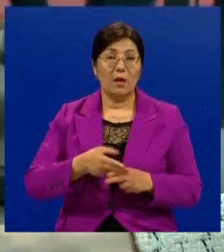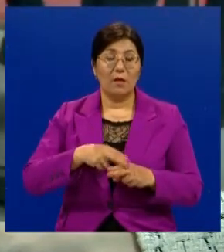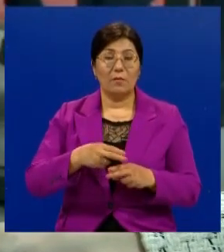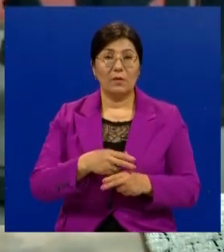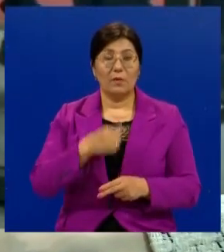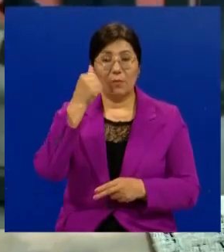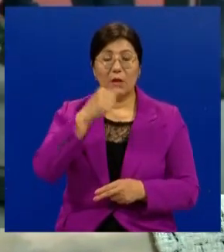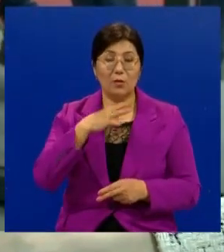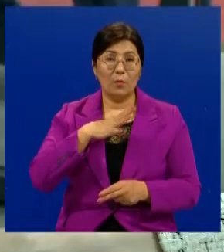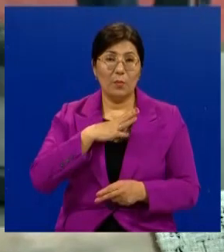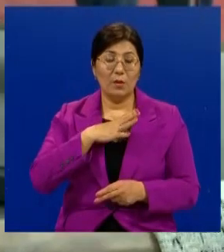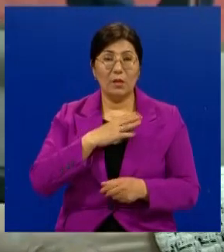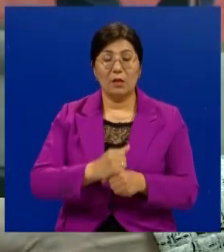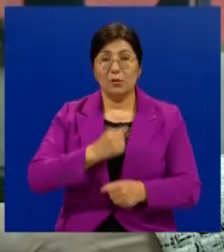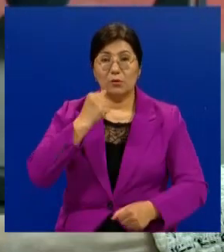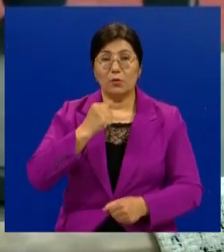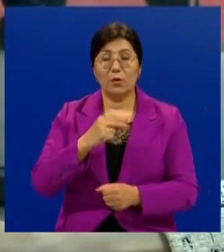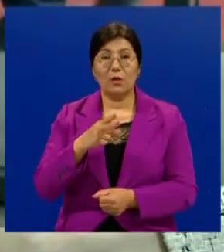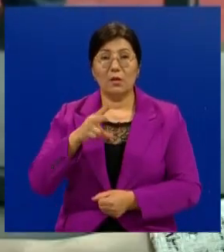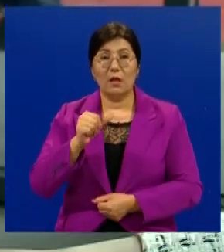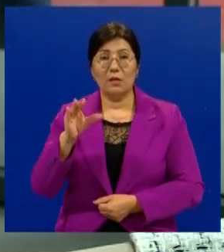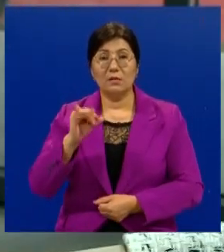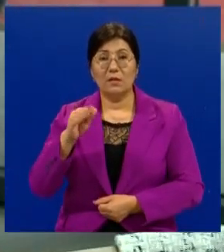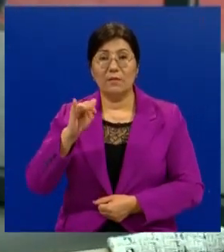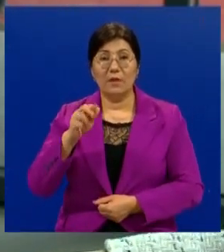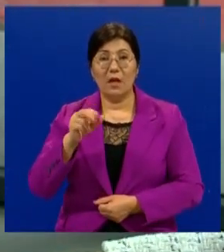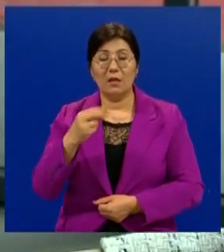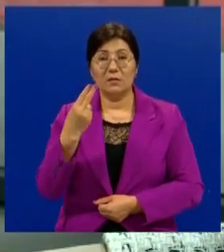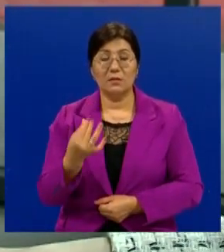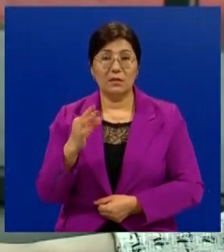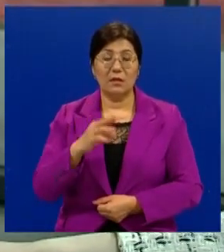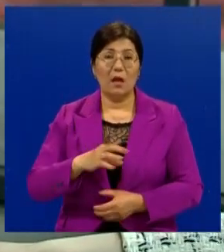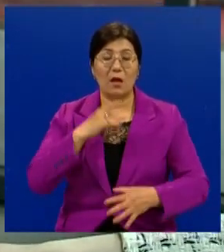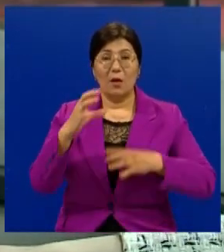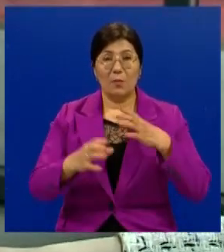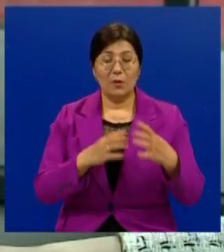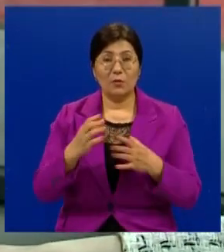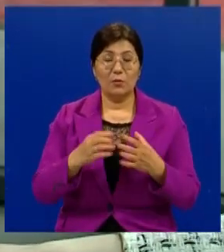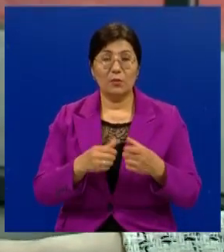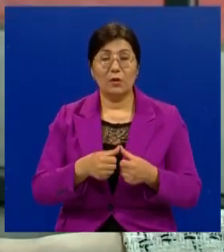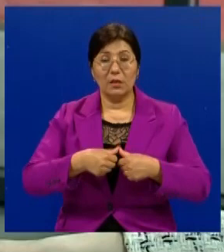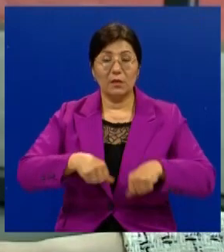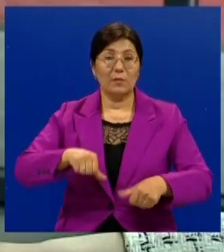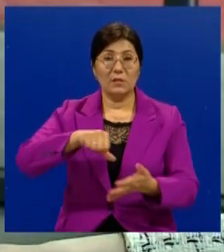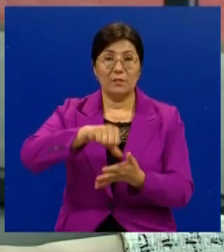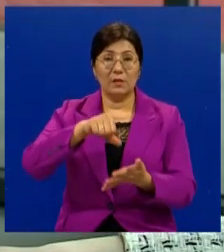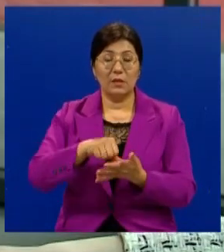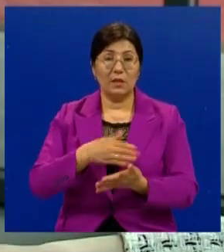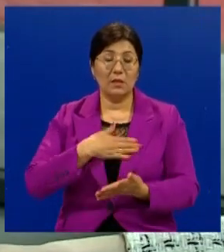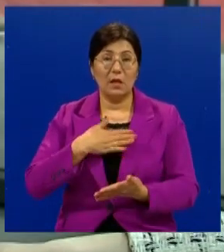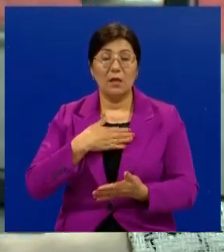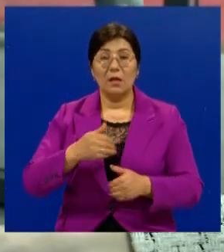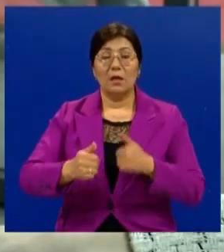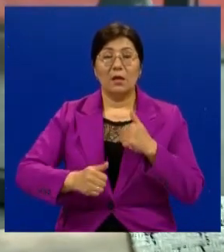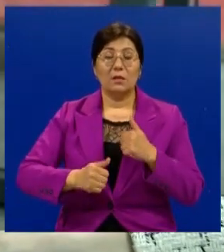жесткая классификация спортсменов. То есть международные классификаторы принимали участие. Наши спортсмены готовились